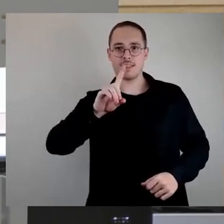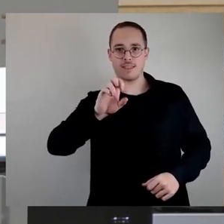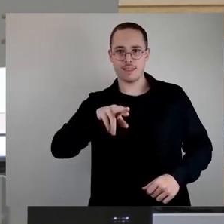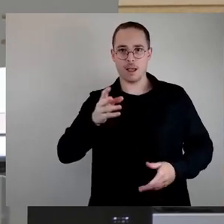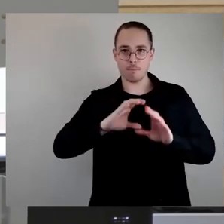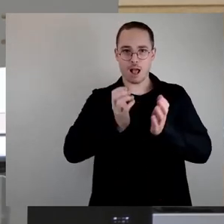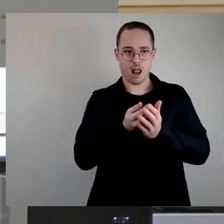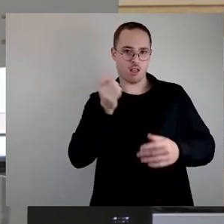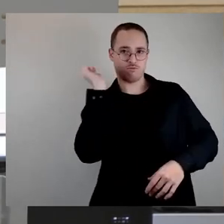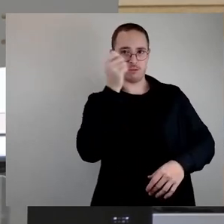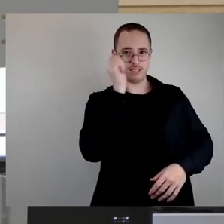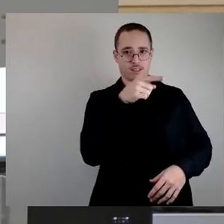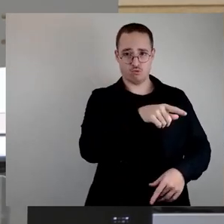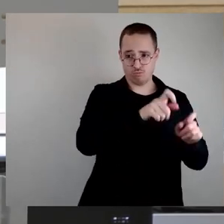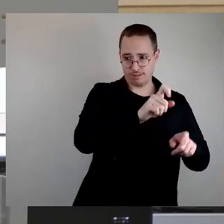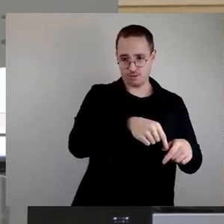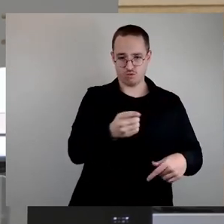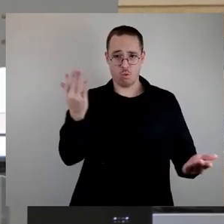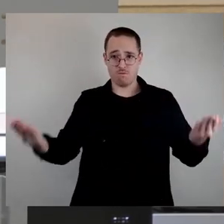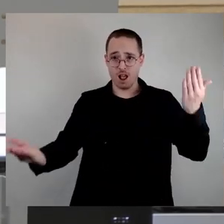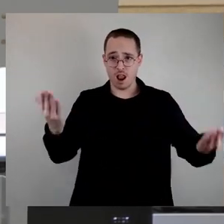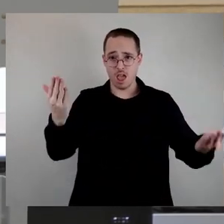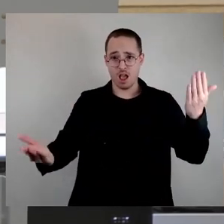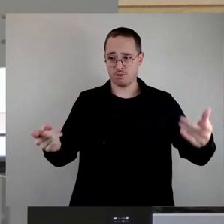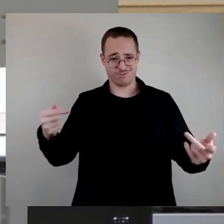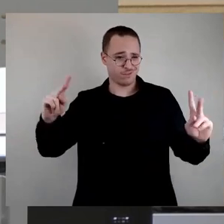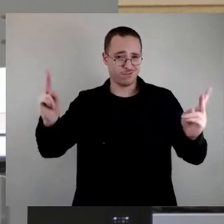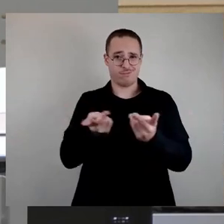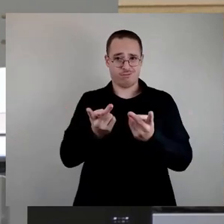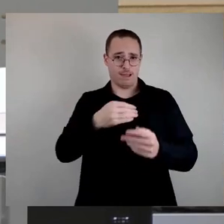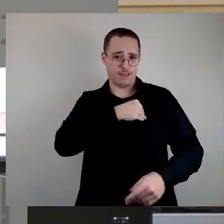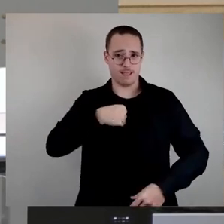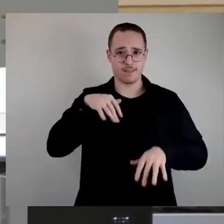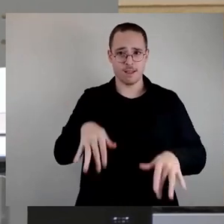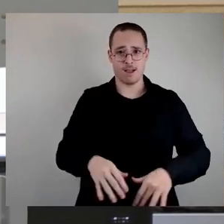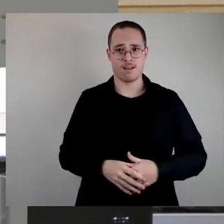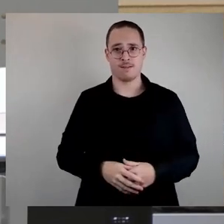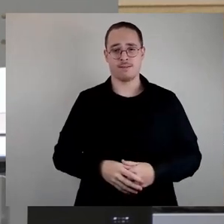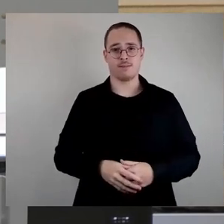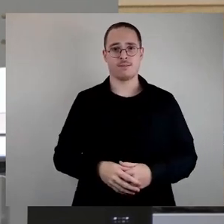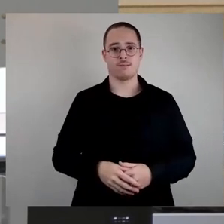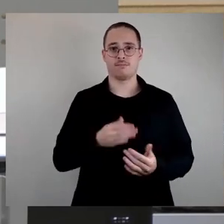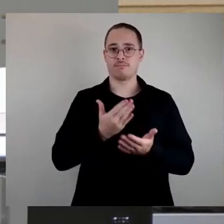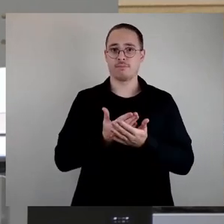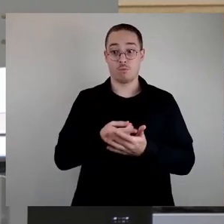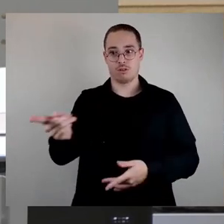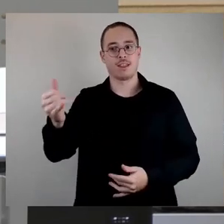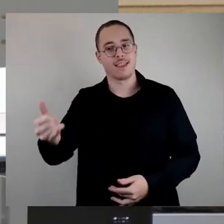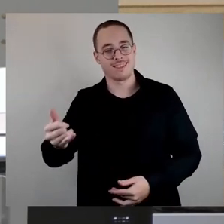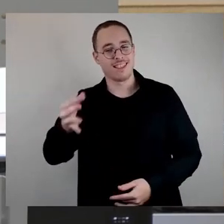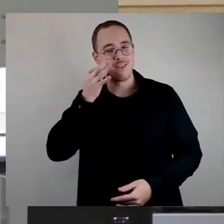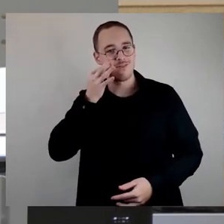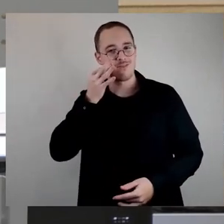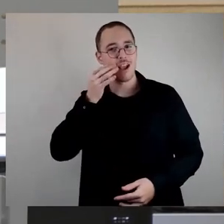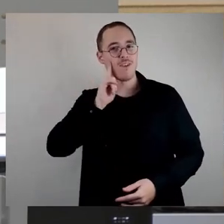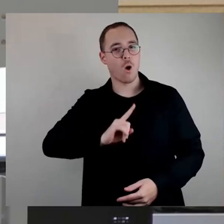könnte ja ganz andere Vergleiche anstellen. Diese Fragen, also muss man schon genau rausfinden. Und auch wenn Frau Mühle sich an den Kopf greift, rauszufinden, Frau